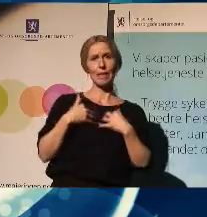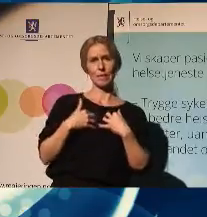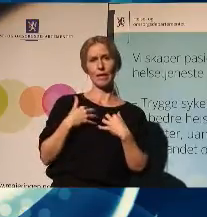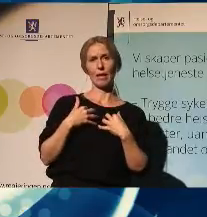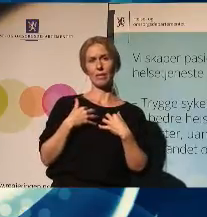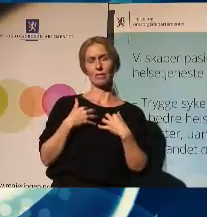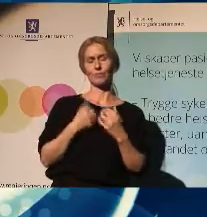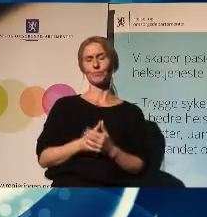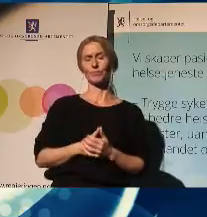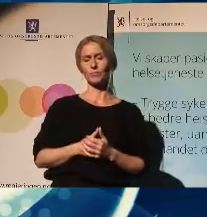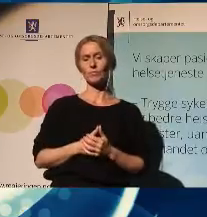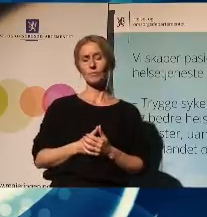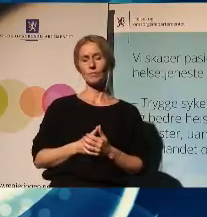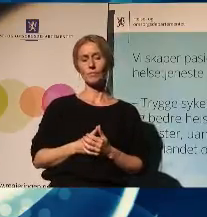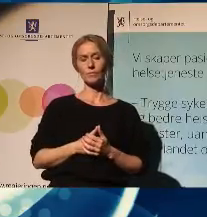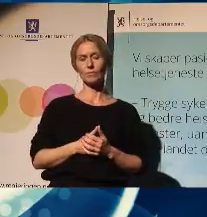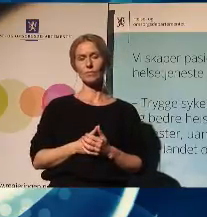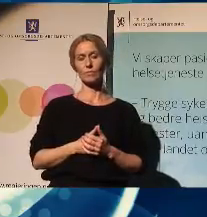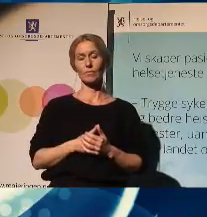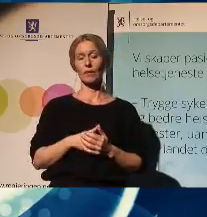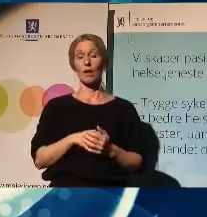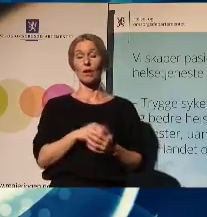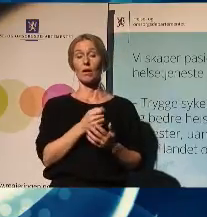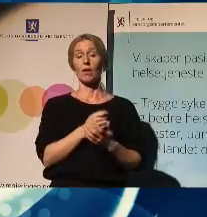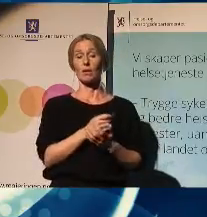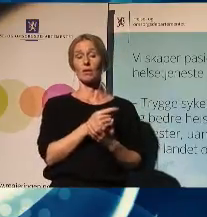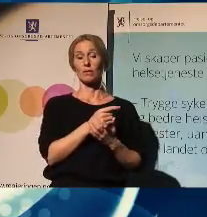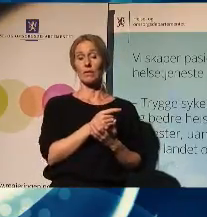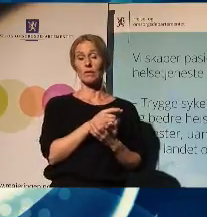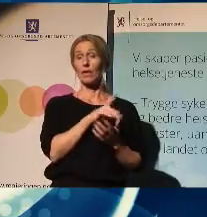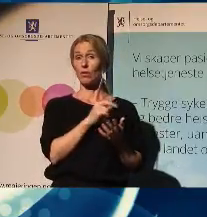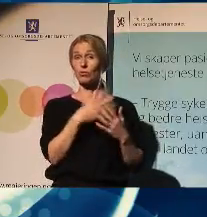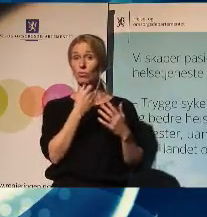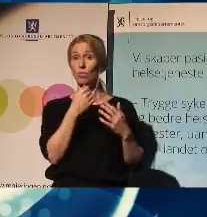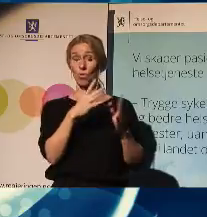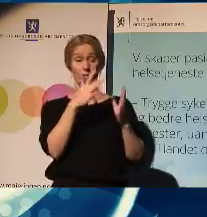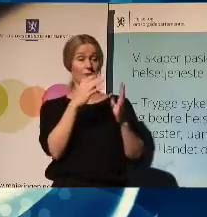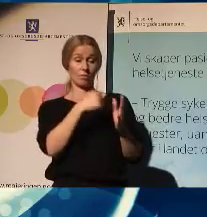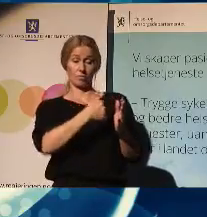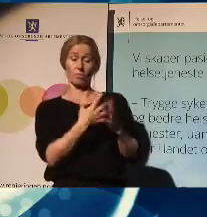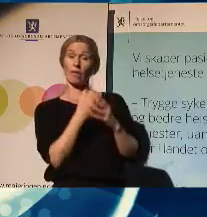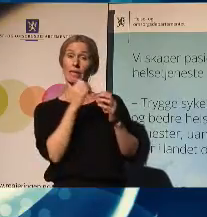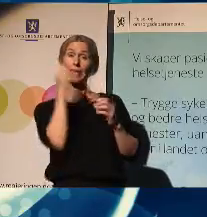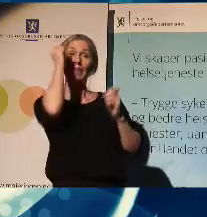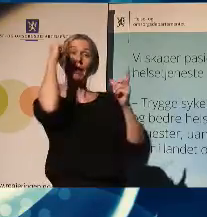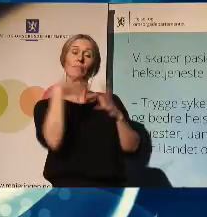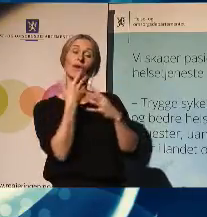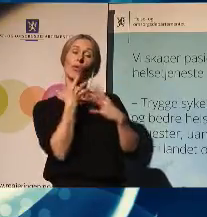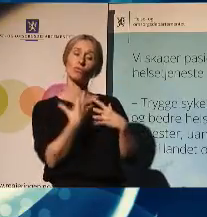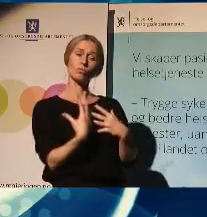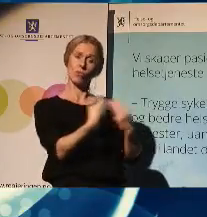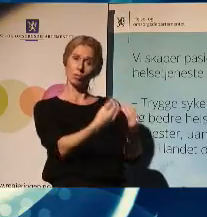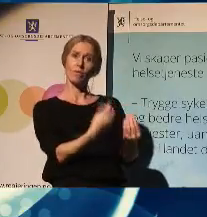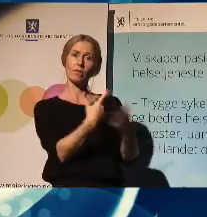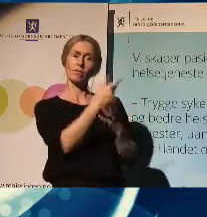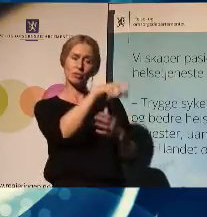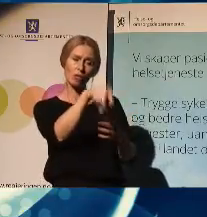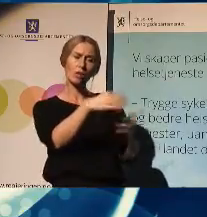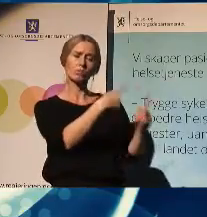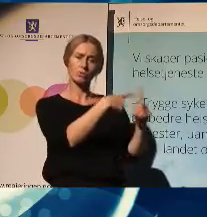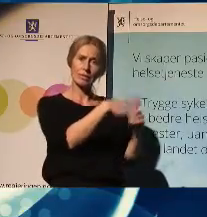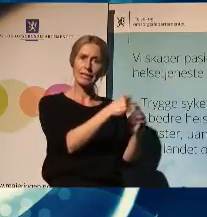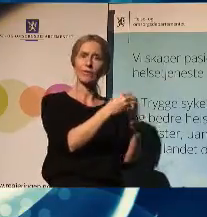hadde planer om. Vi opplevde jo at ideen ble godt tatt imot. Personalet var